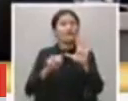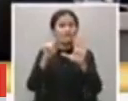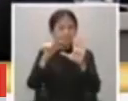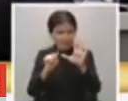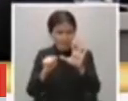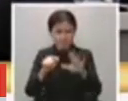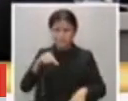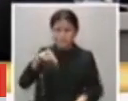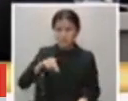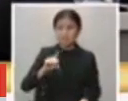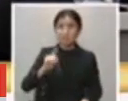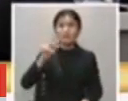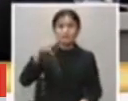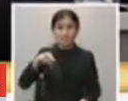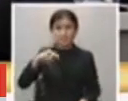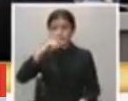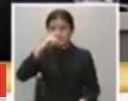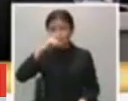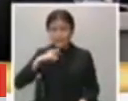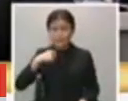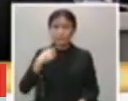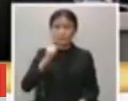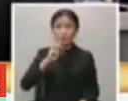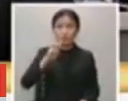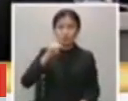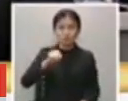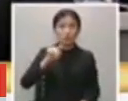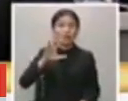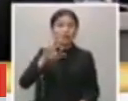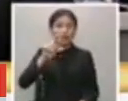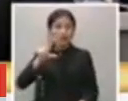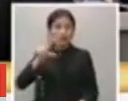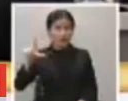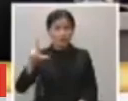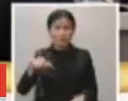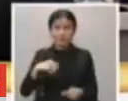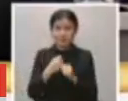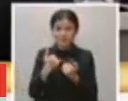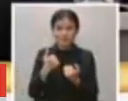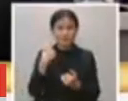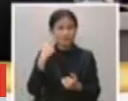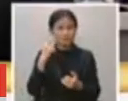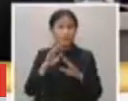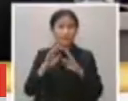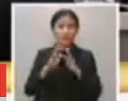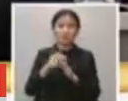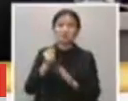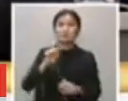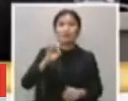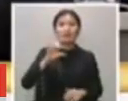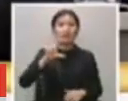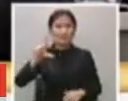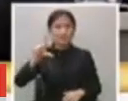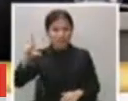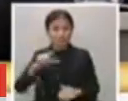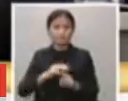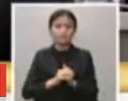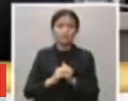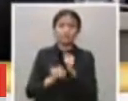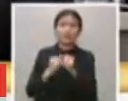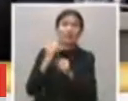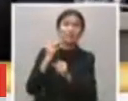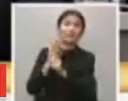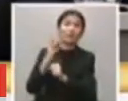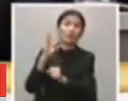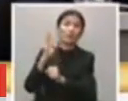5% GDP ไทยจากปีนี้เนี่ยอยู่ที่ 16.5 ล้านล้านบาทเนี่ยจะอยู่ในระดับ 18 ล้านล้านบาท5ปีที่ผ่านมา